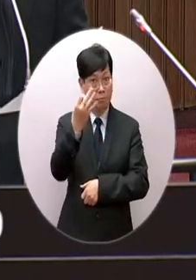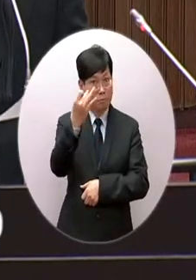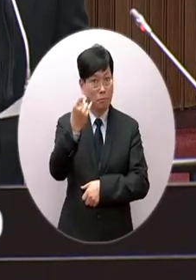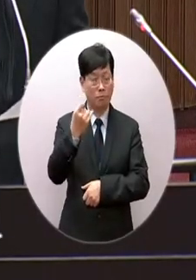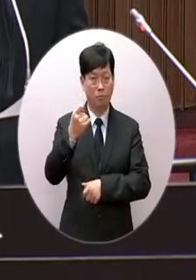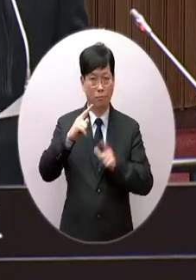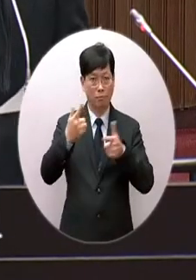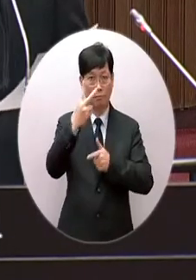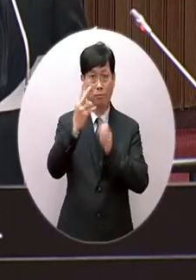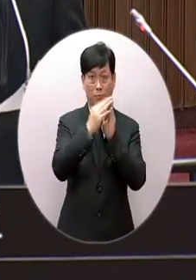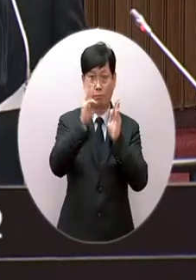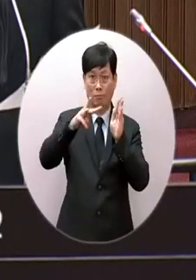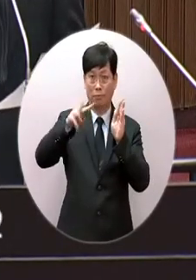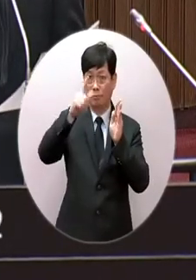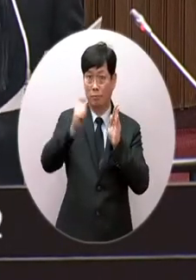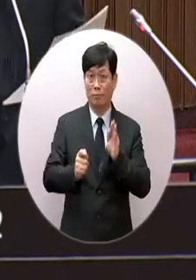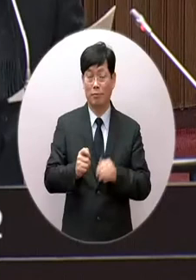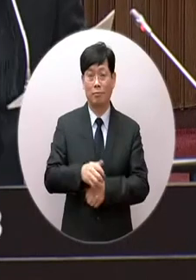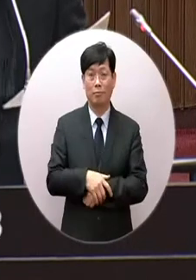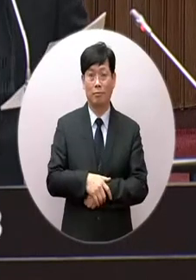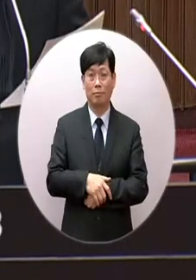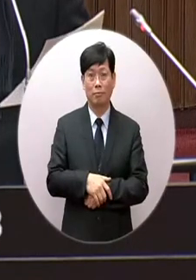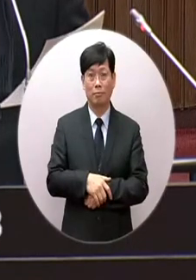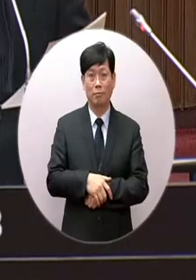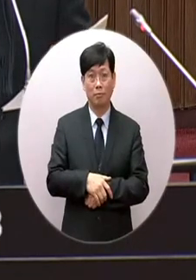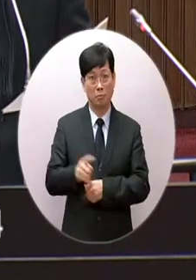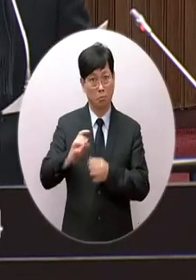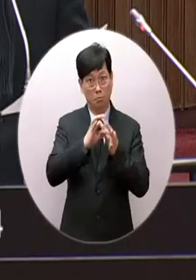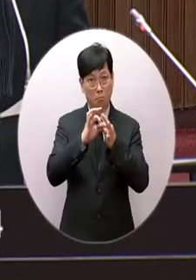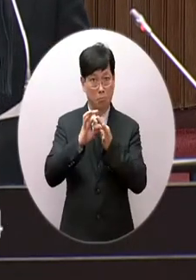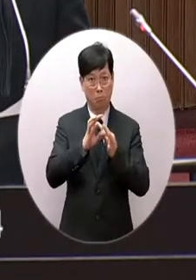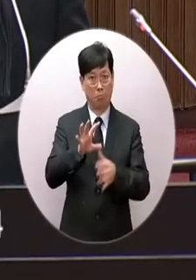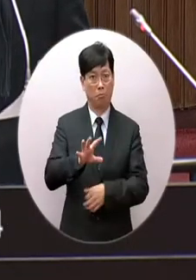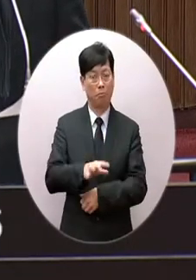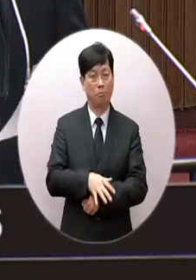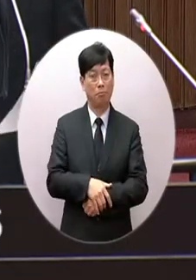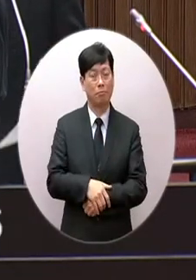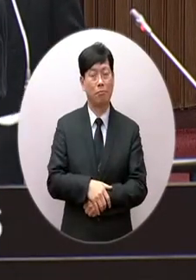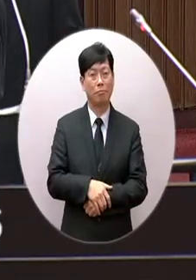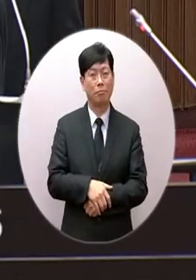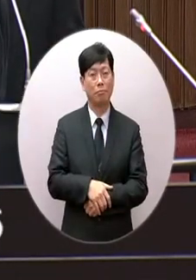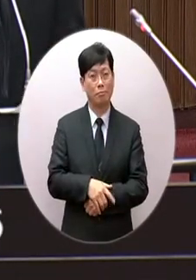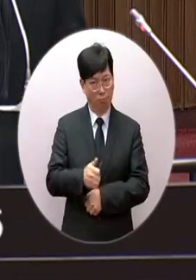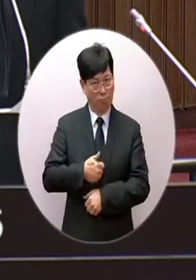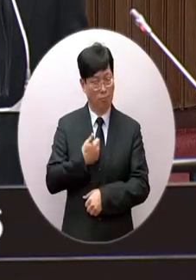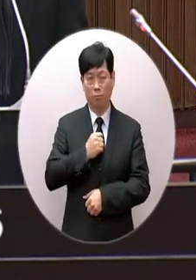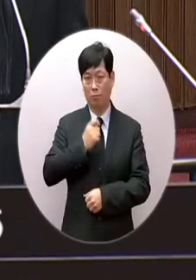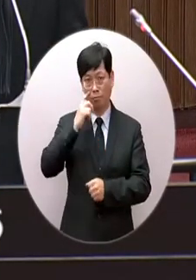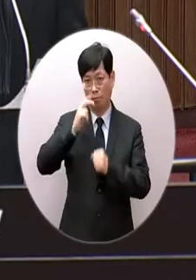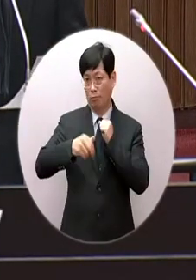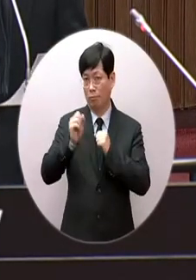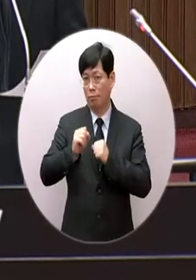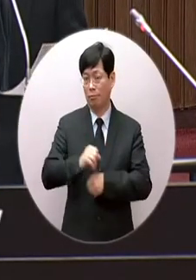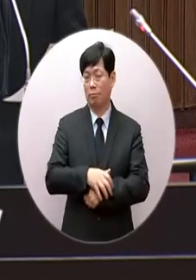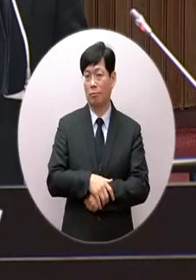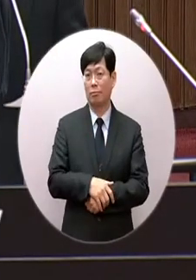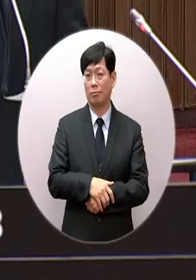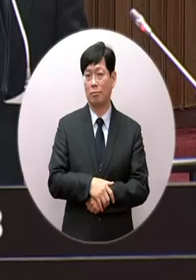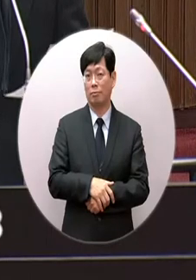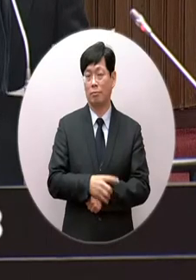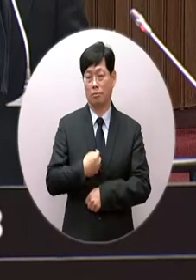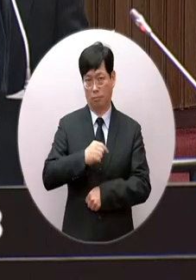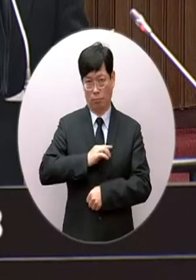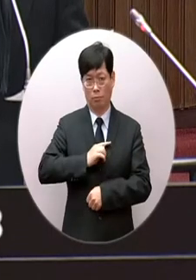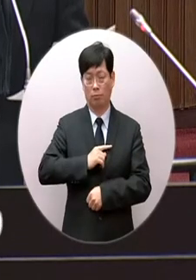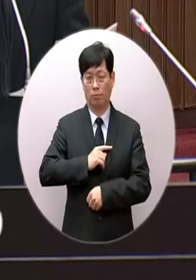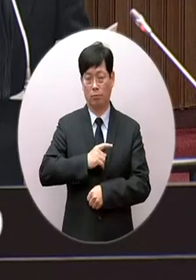概2兆3000亿，不得连接的关系啊。 当然， 哦，所以这个不可小觑，哦，本席要